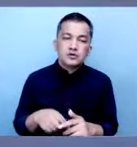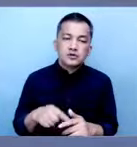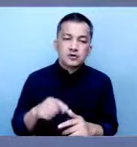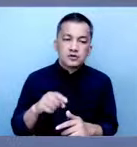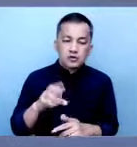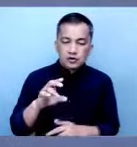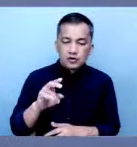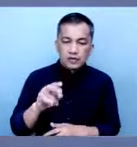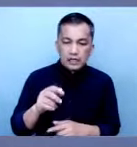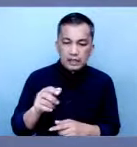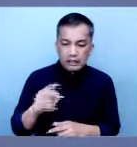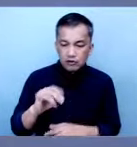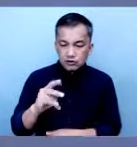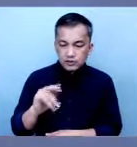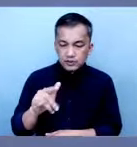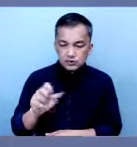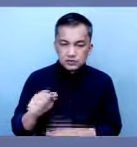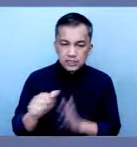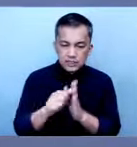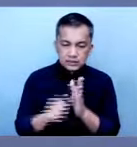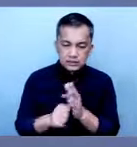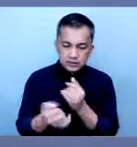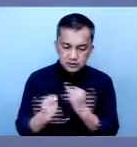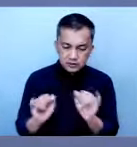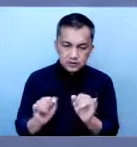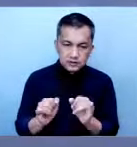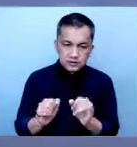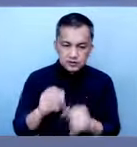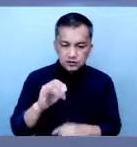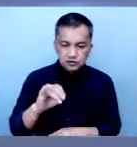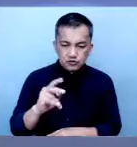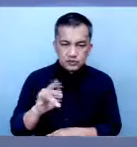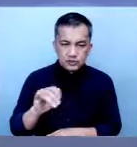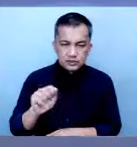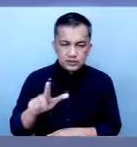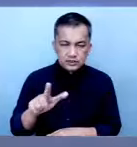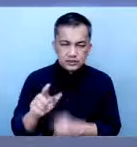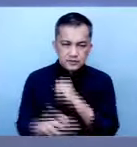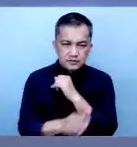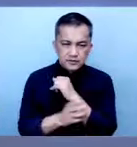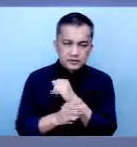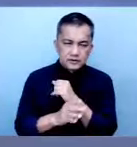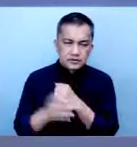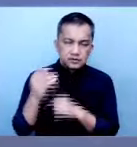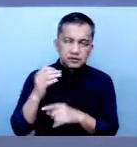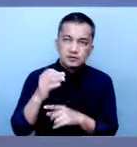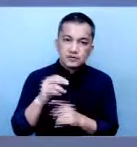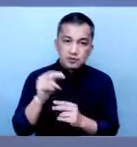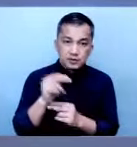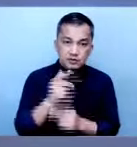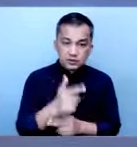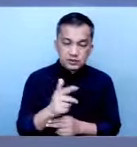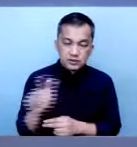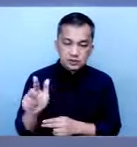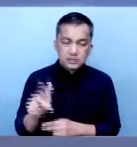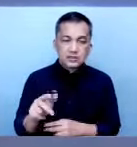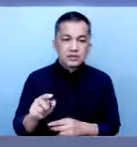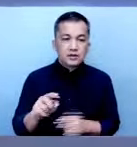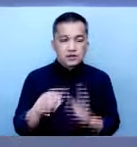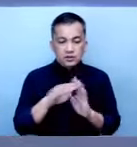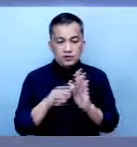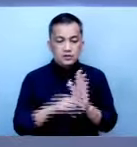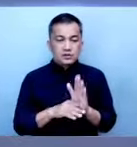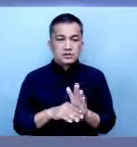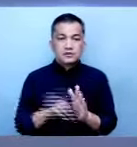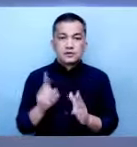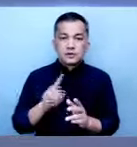contumacious acts against it independently of the judicial branch. Supreme Court po yan, November 2023. Ngayon, ano mga patakaran para ipatupad